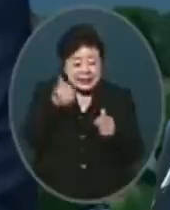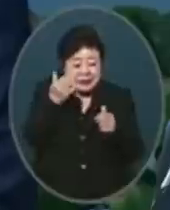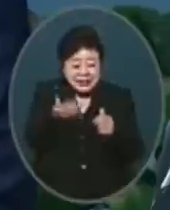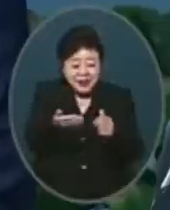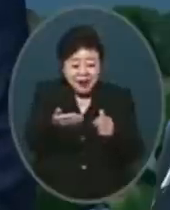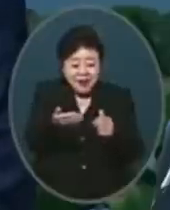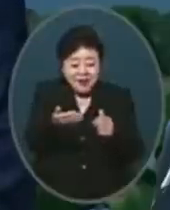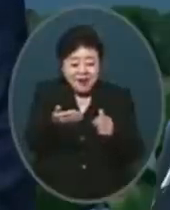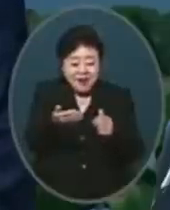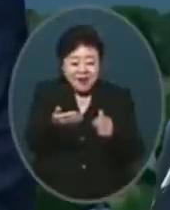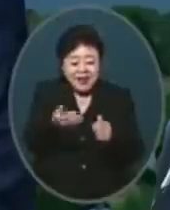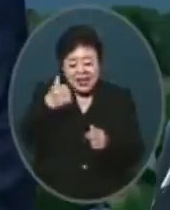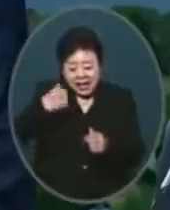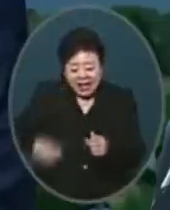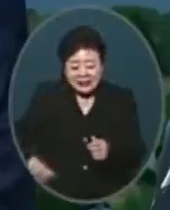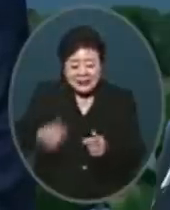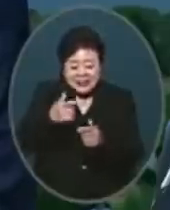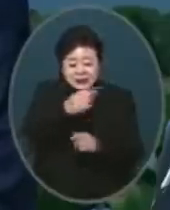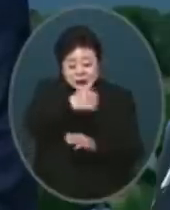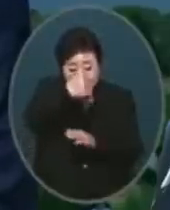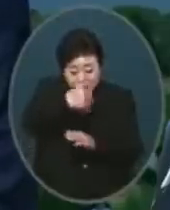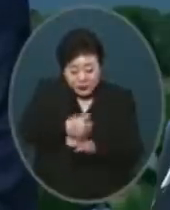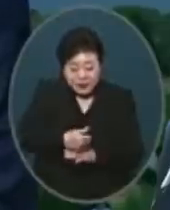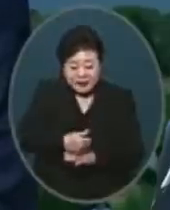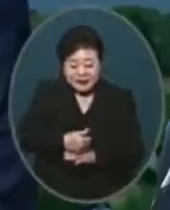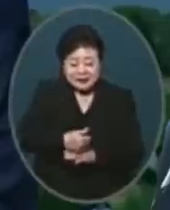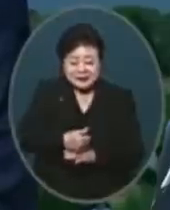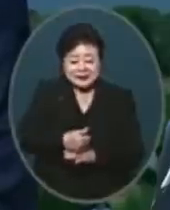하나님께서는 그 아들 예수 그리스도를